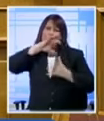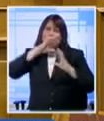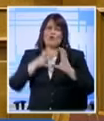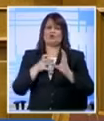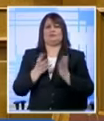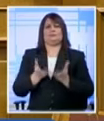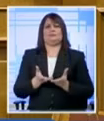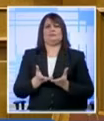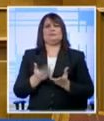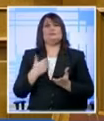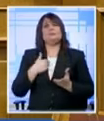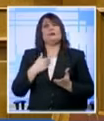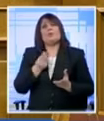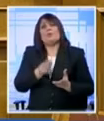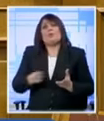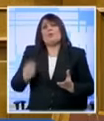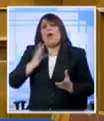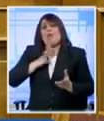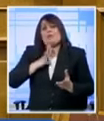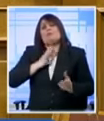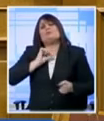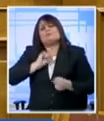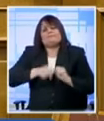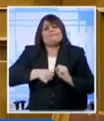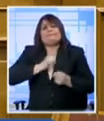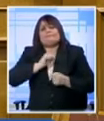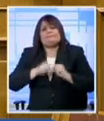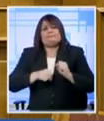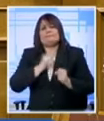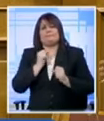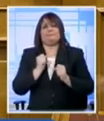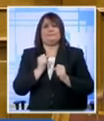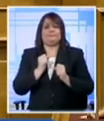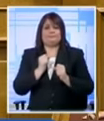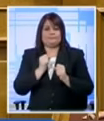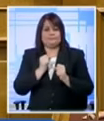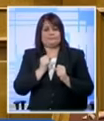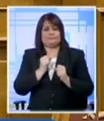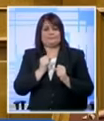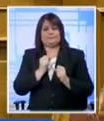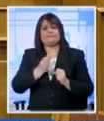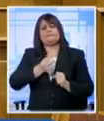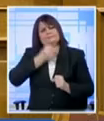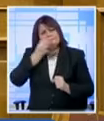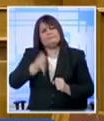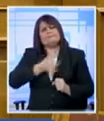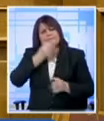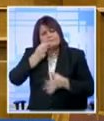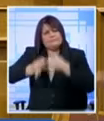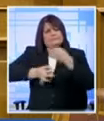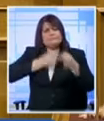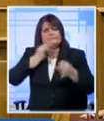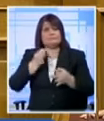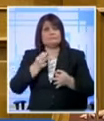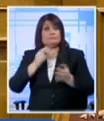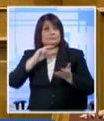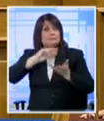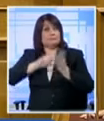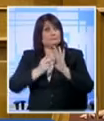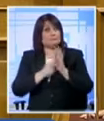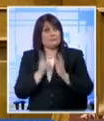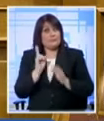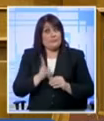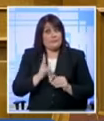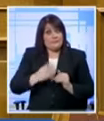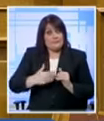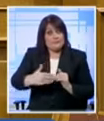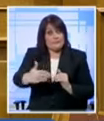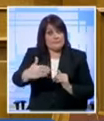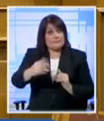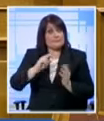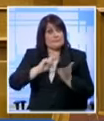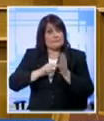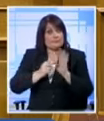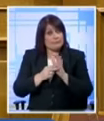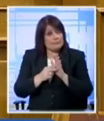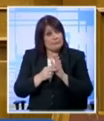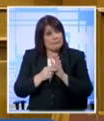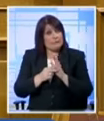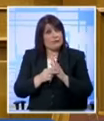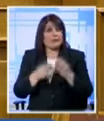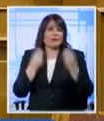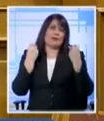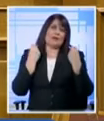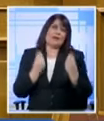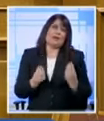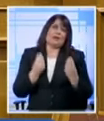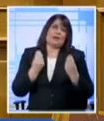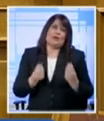είναι ανθρωπίνως δυνατόν. Μίλησα σε όλους τους τόνους. Έκρουσα τον κόδωνα του κινδύνου. Είπα ότι για όνομα του